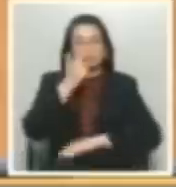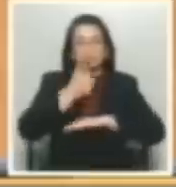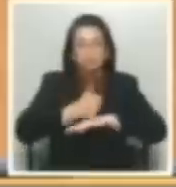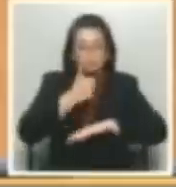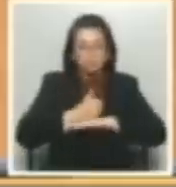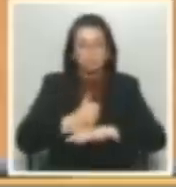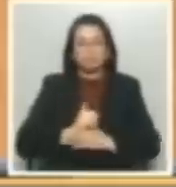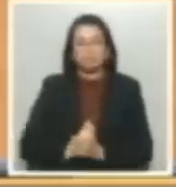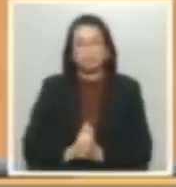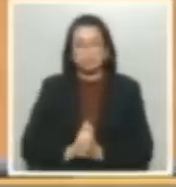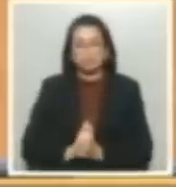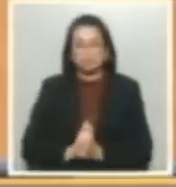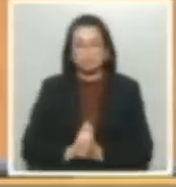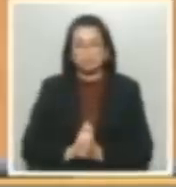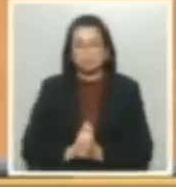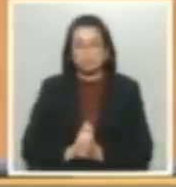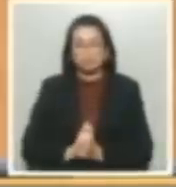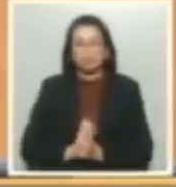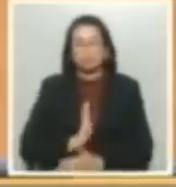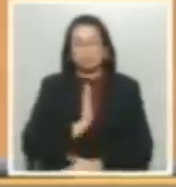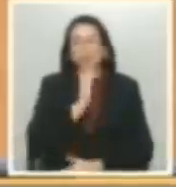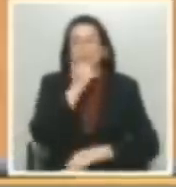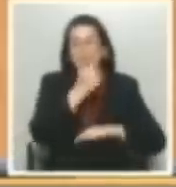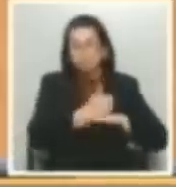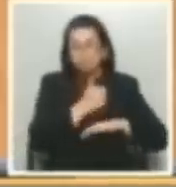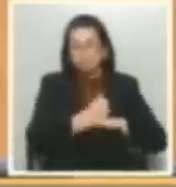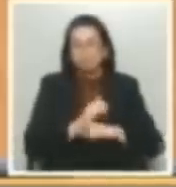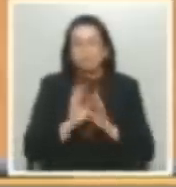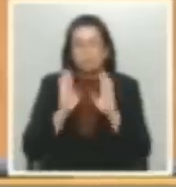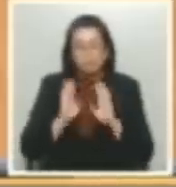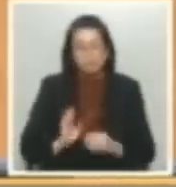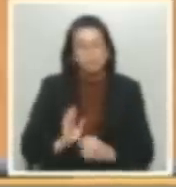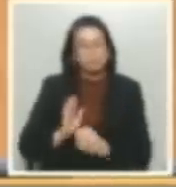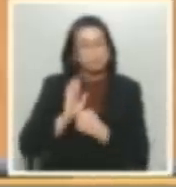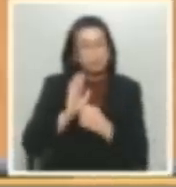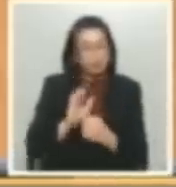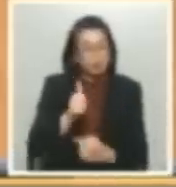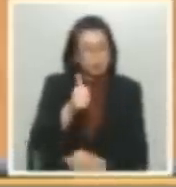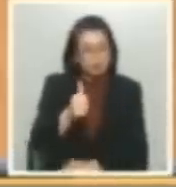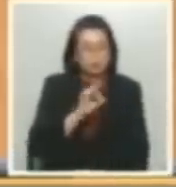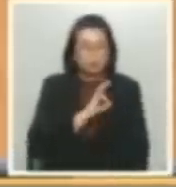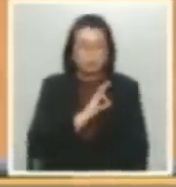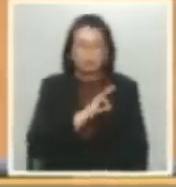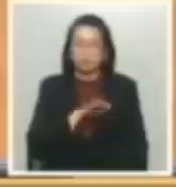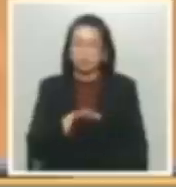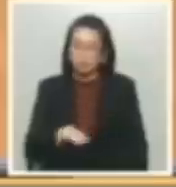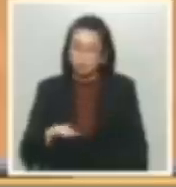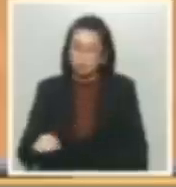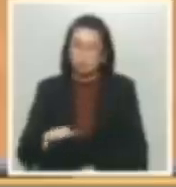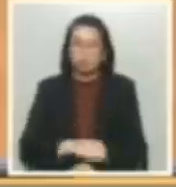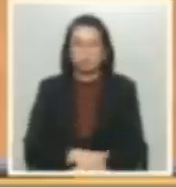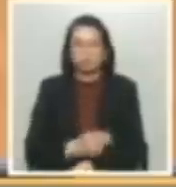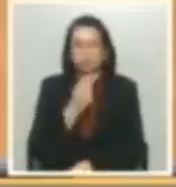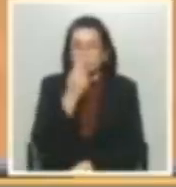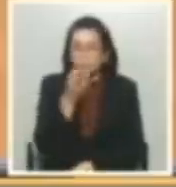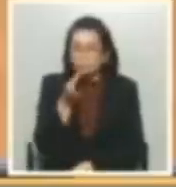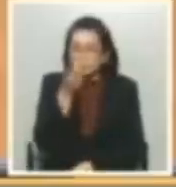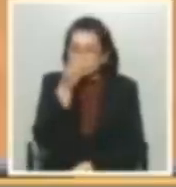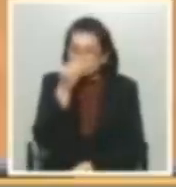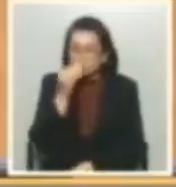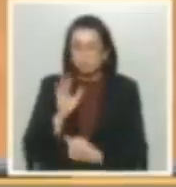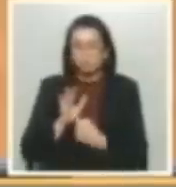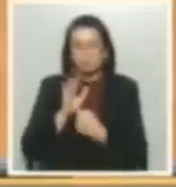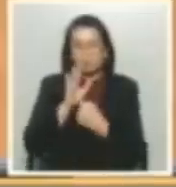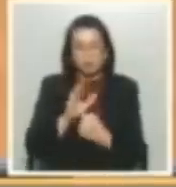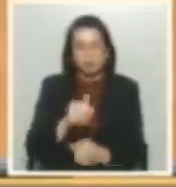สภาแห่งนี้แล้วนะครับฉะนั้นก็เป็นแบบอย่างให้กับสมาชิกน้องๆเรานะครับที่จะได้ถือเป็